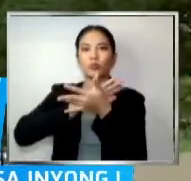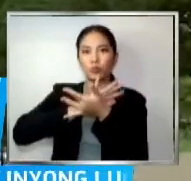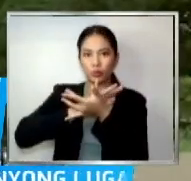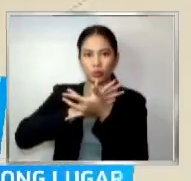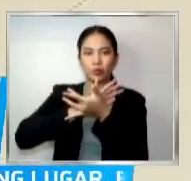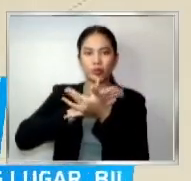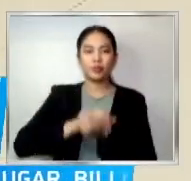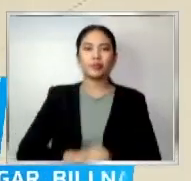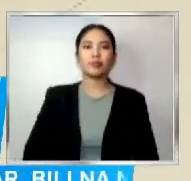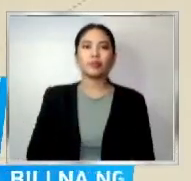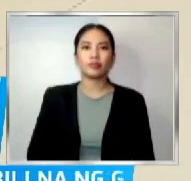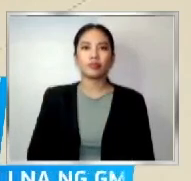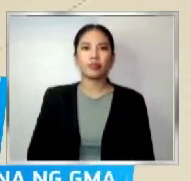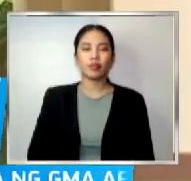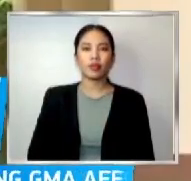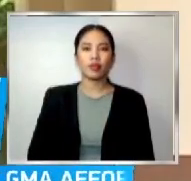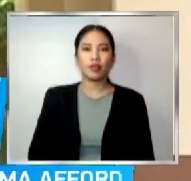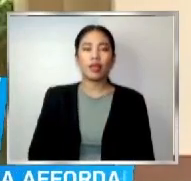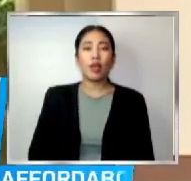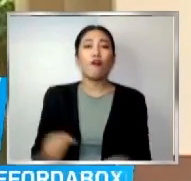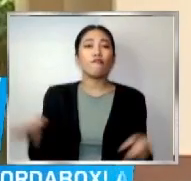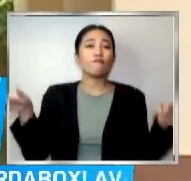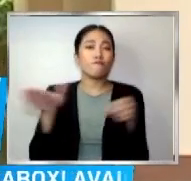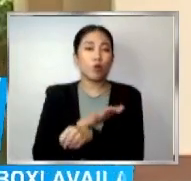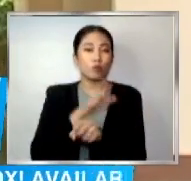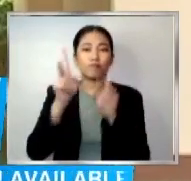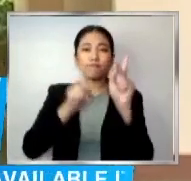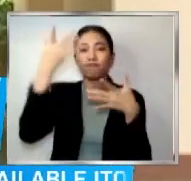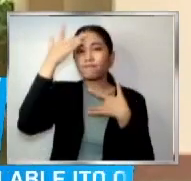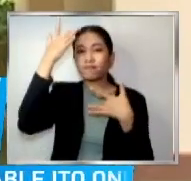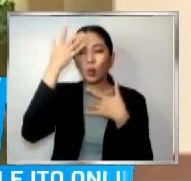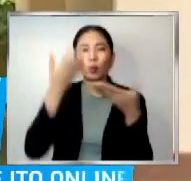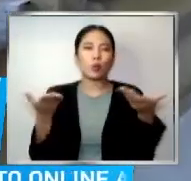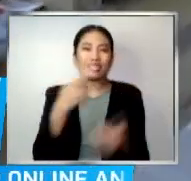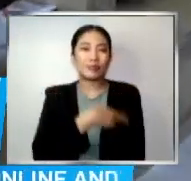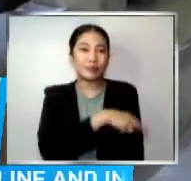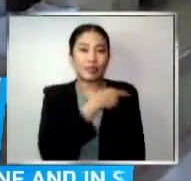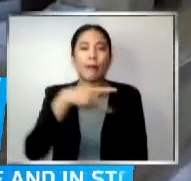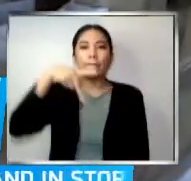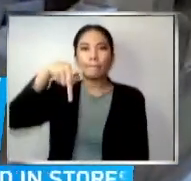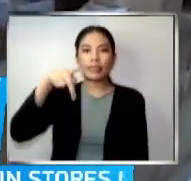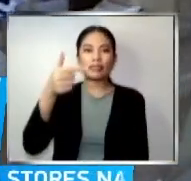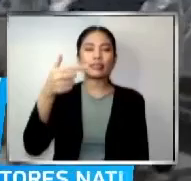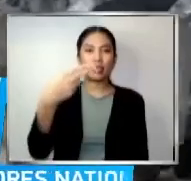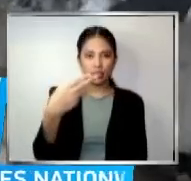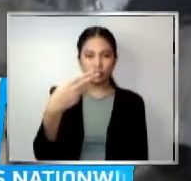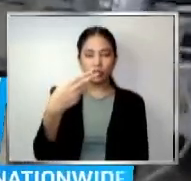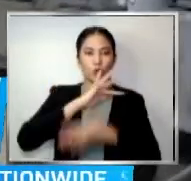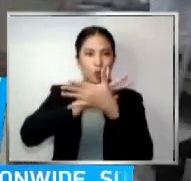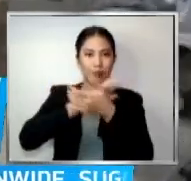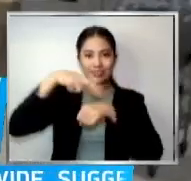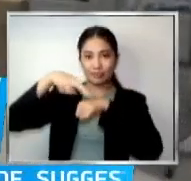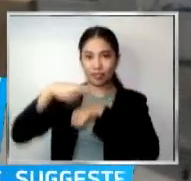mga nakaramdam ng buhos ng pasyente ang Philippine General Hospital na isang COVID referral hospital. Kumpara noon, may pagbabago naman ayon